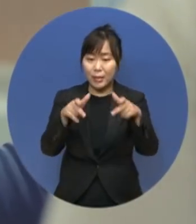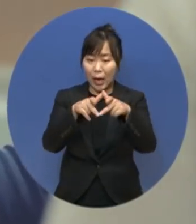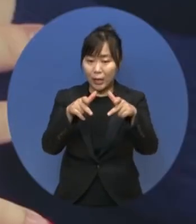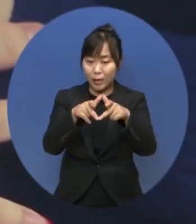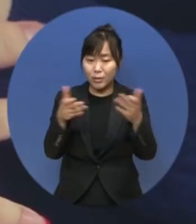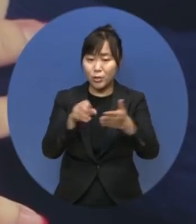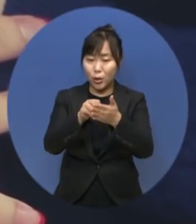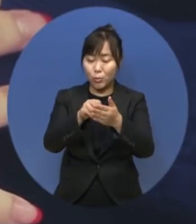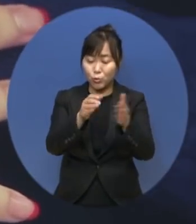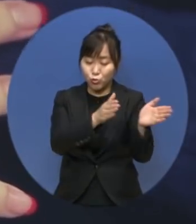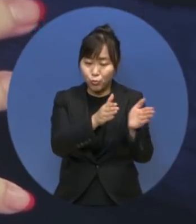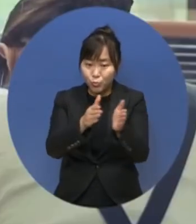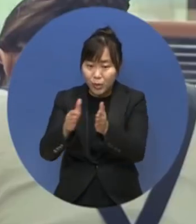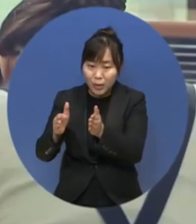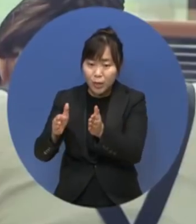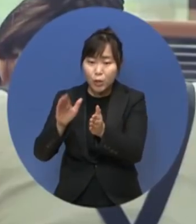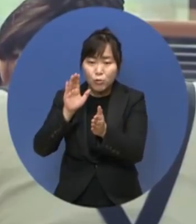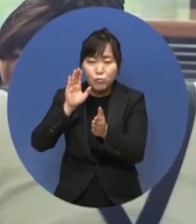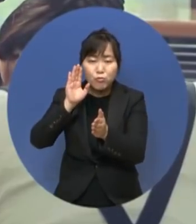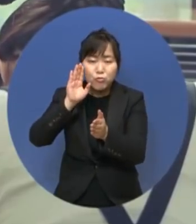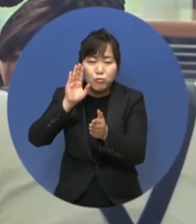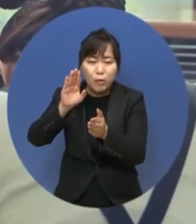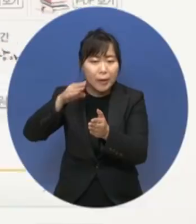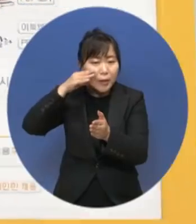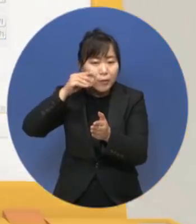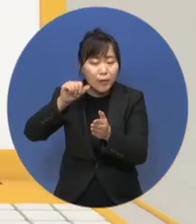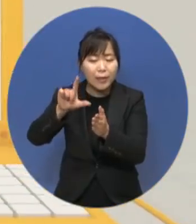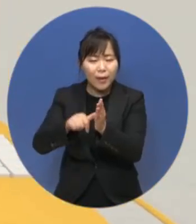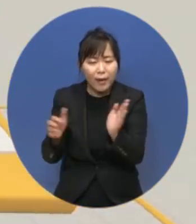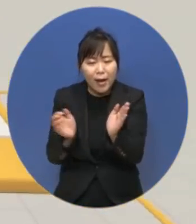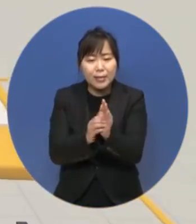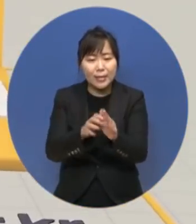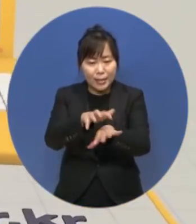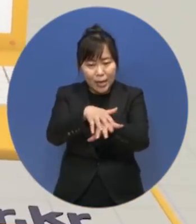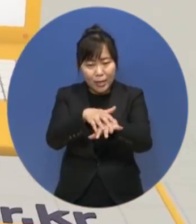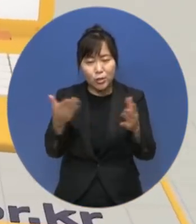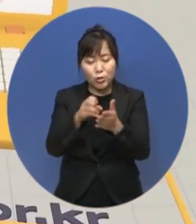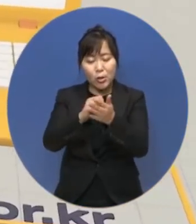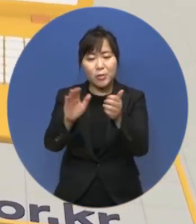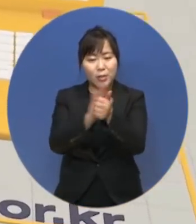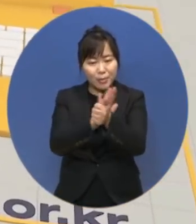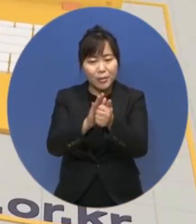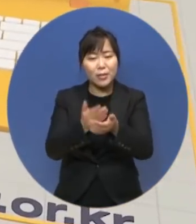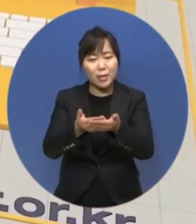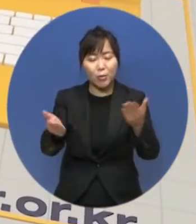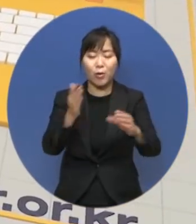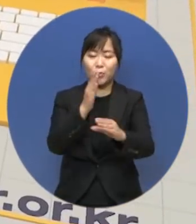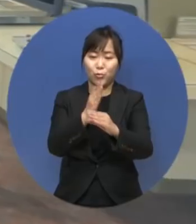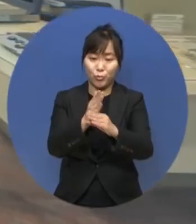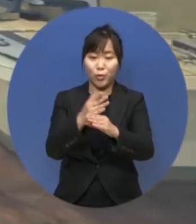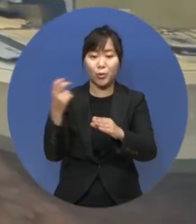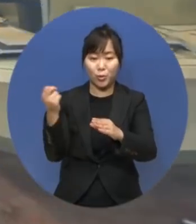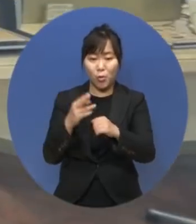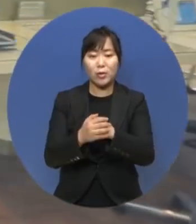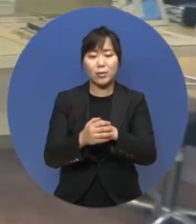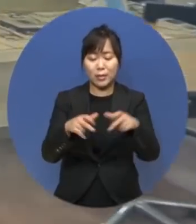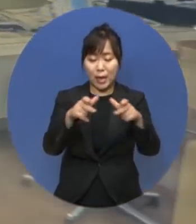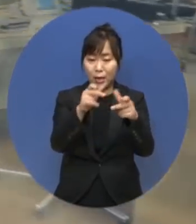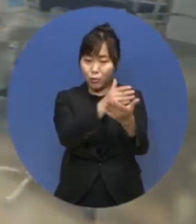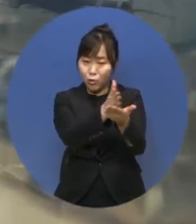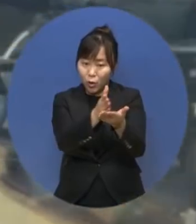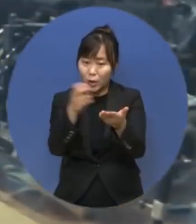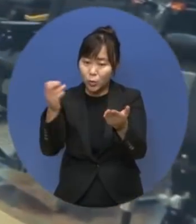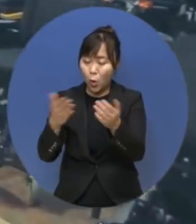장애인의 취업 준비부터 취업 후 적응까지 체계적인 취업 서비스를 제공하고 있으며